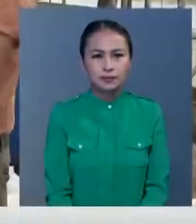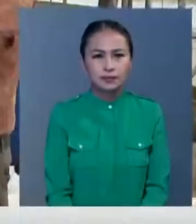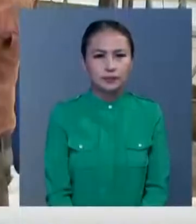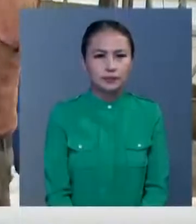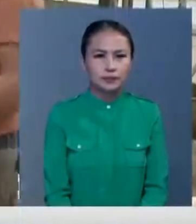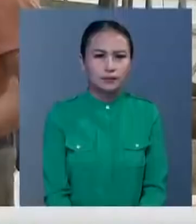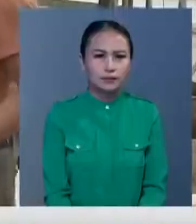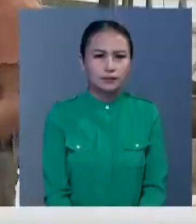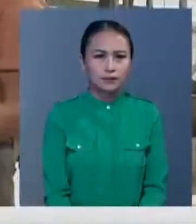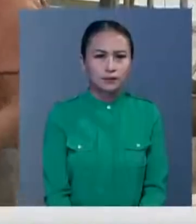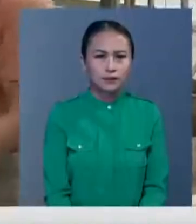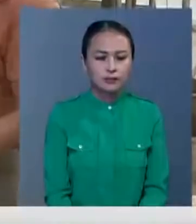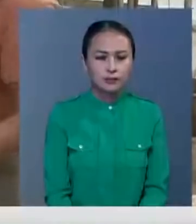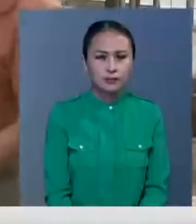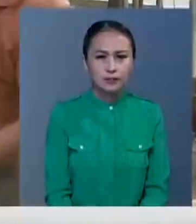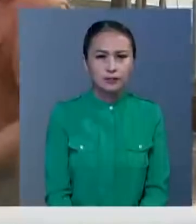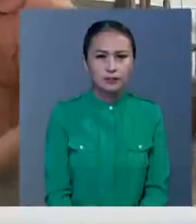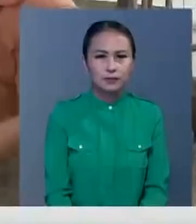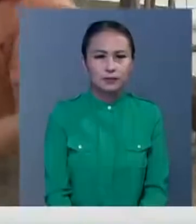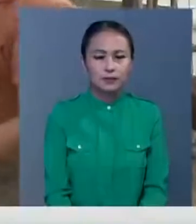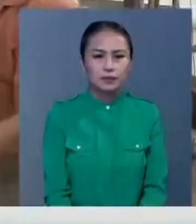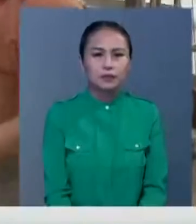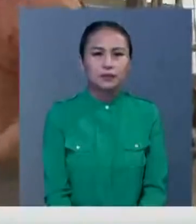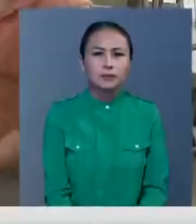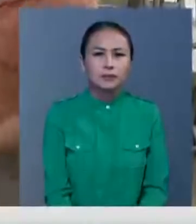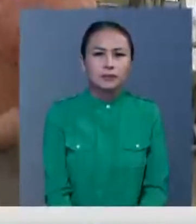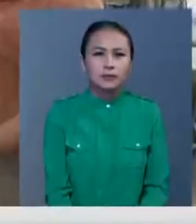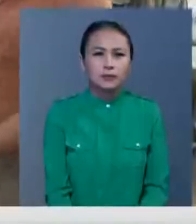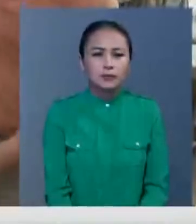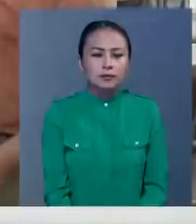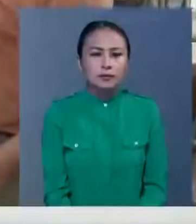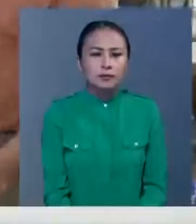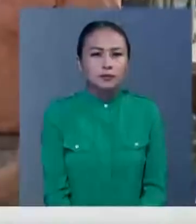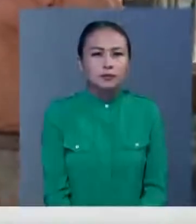16 я хайрлы болсын. Бұл шаллай кесін. Хайрлы болсын.